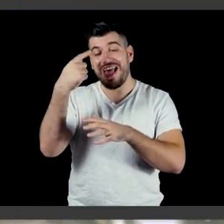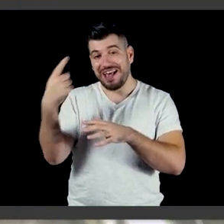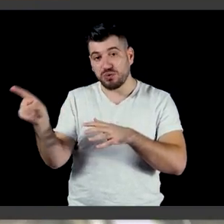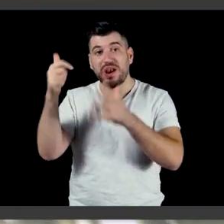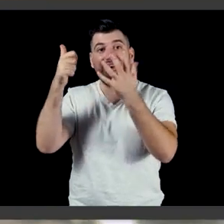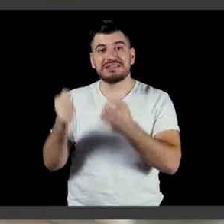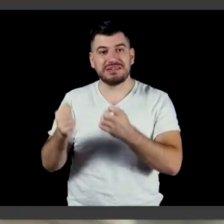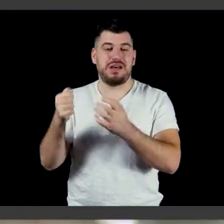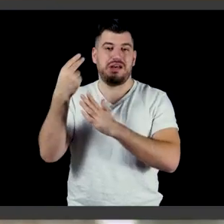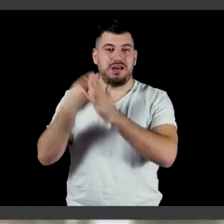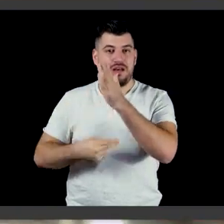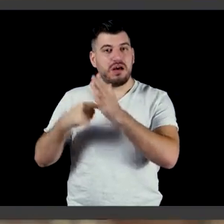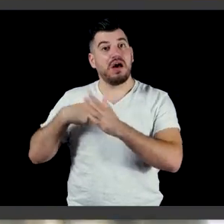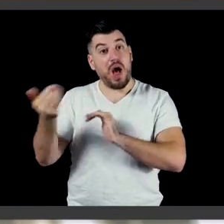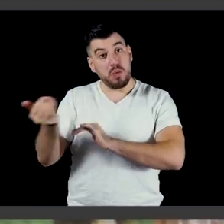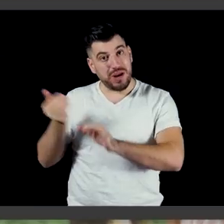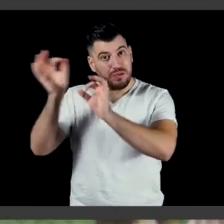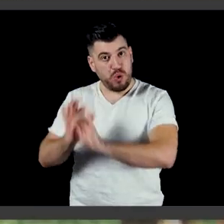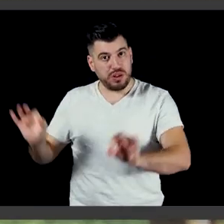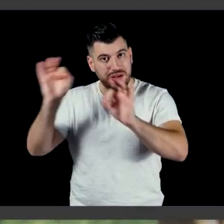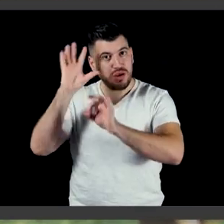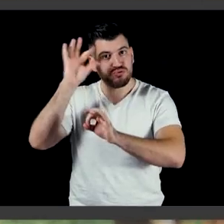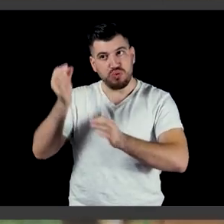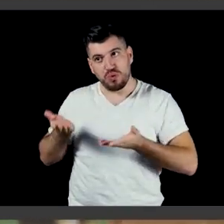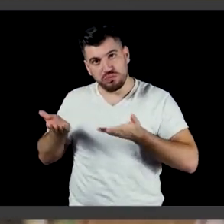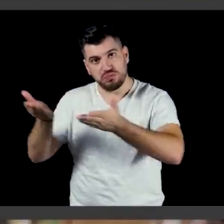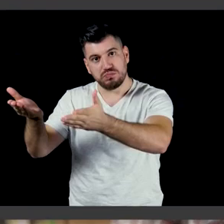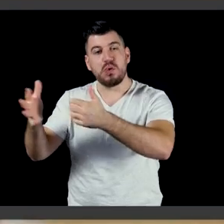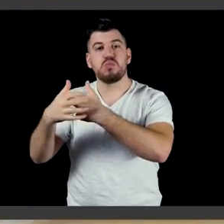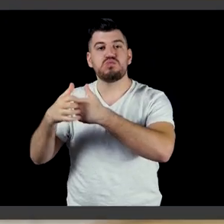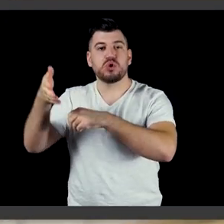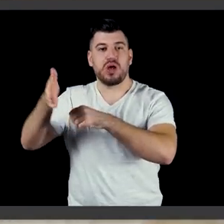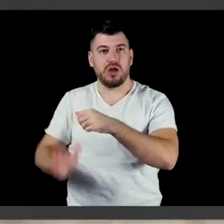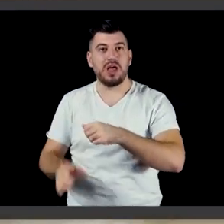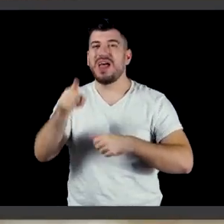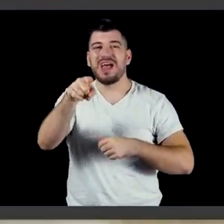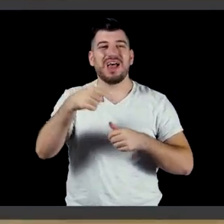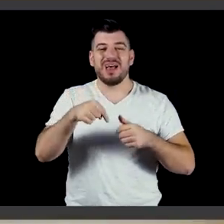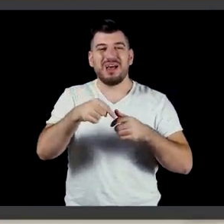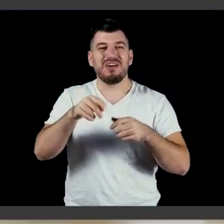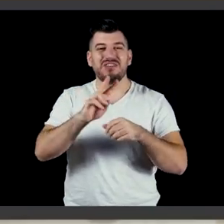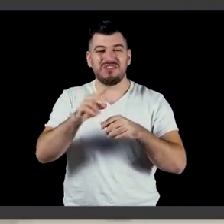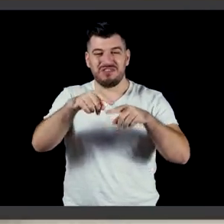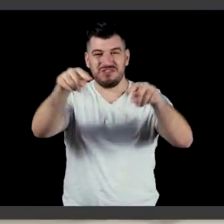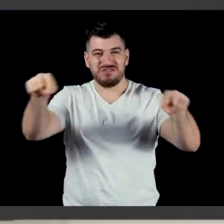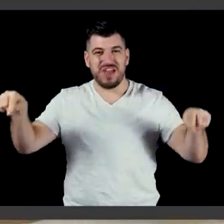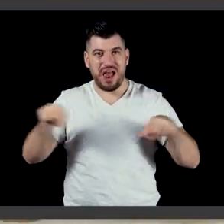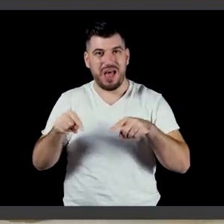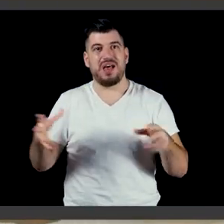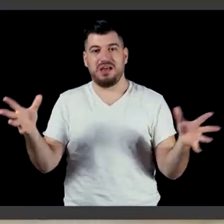πριν για να ρίξουμε μέσα την πορτοκαλόπιτα. Λοιπόν, έτσι όπως είναι, θα πάρω και θα σπάσω όλα τα φύλλα.